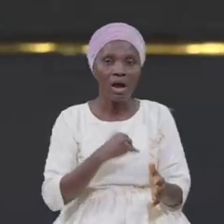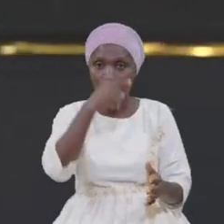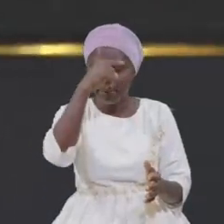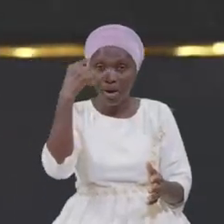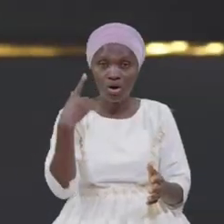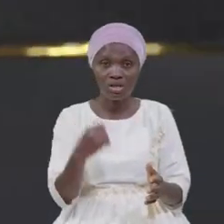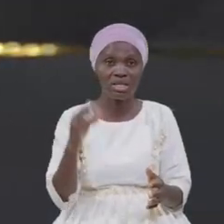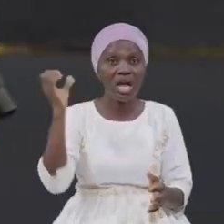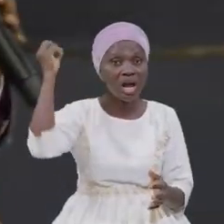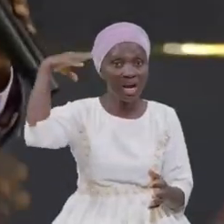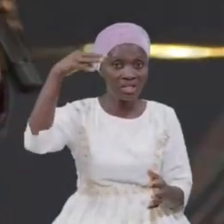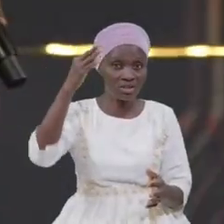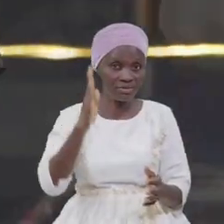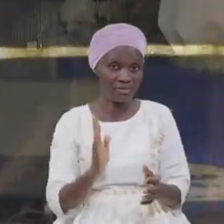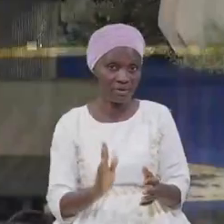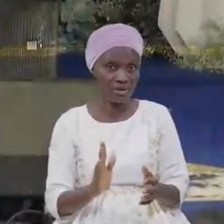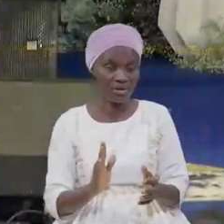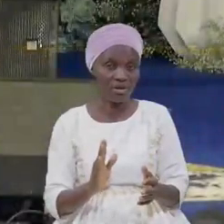grâce de Dieu